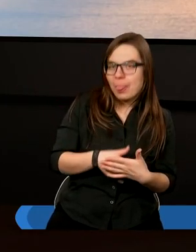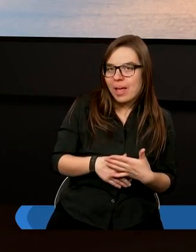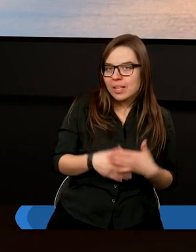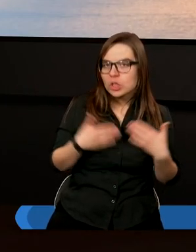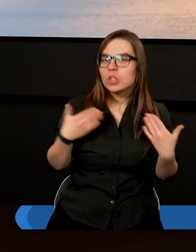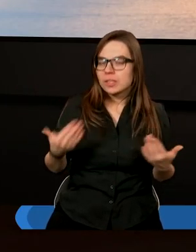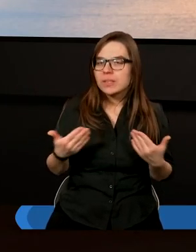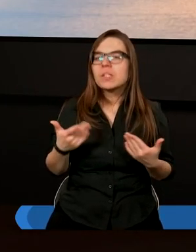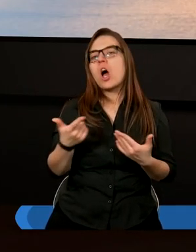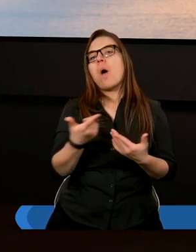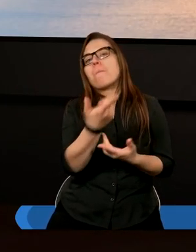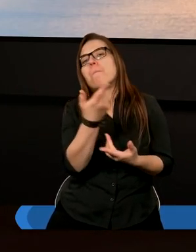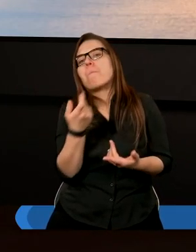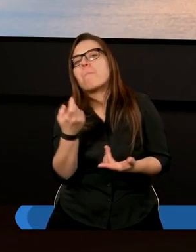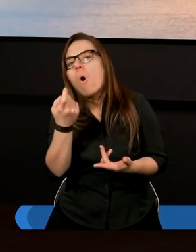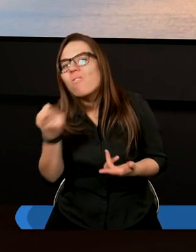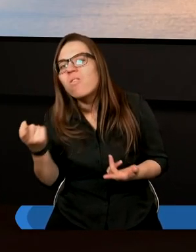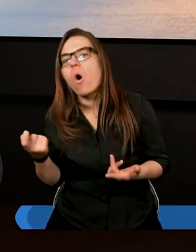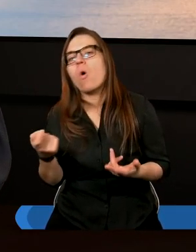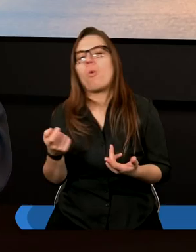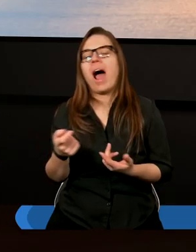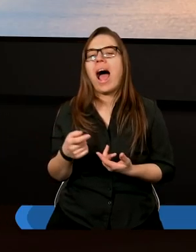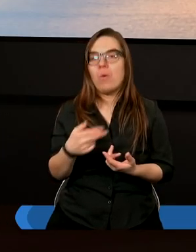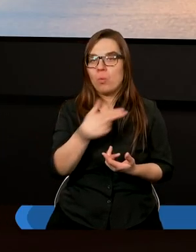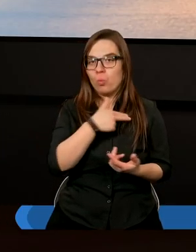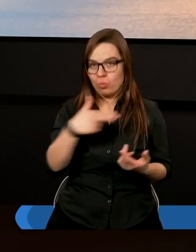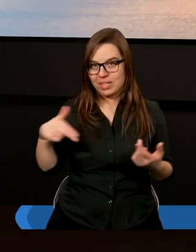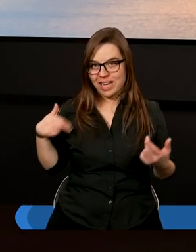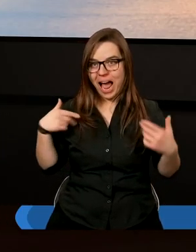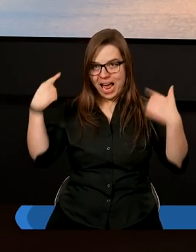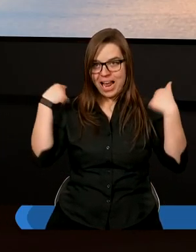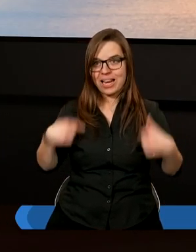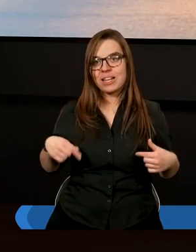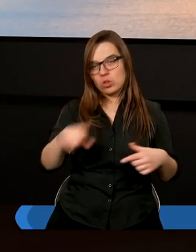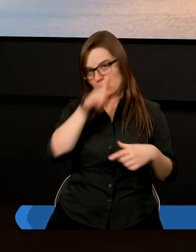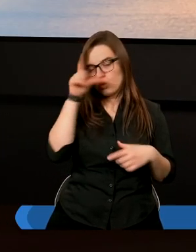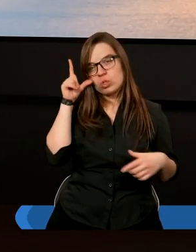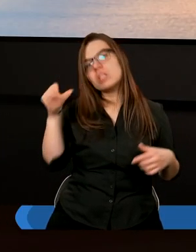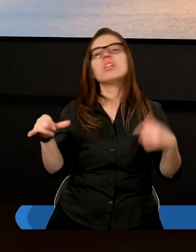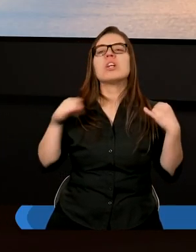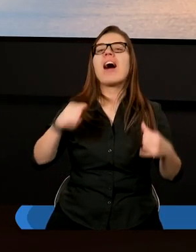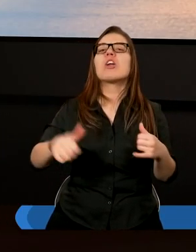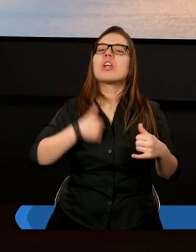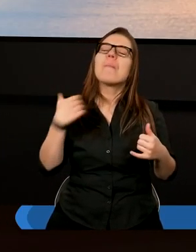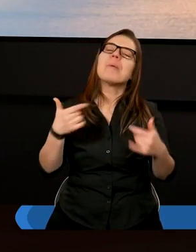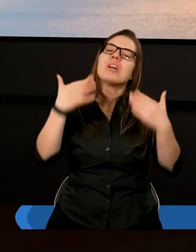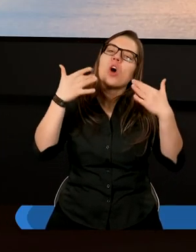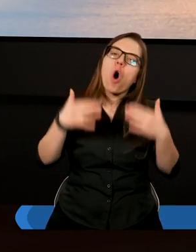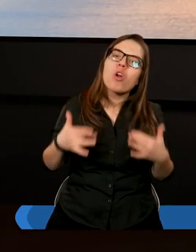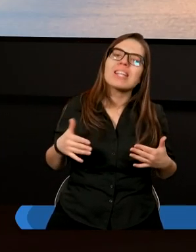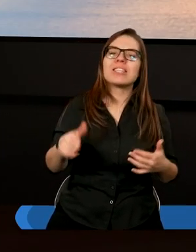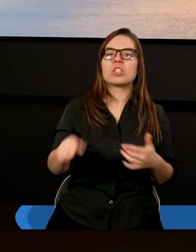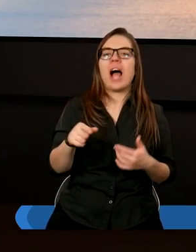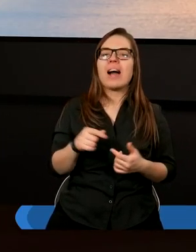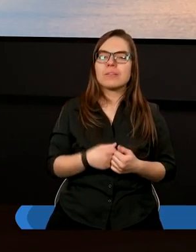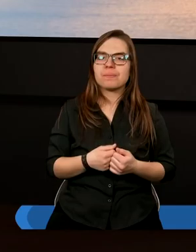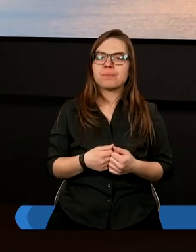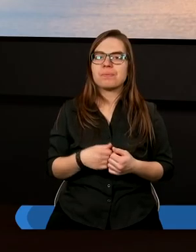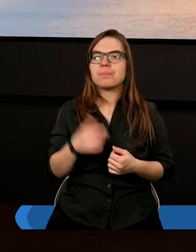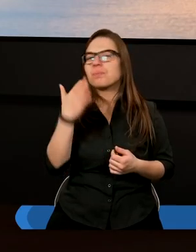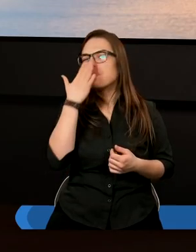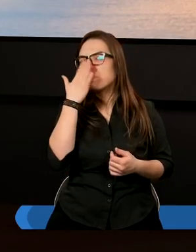powołał, może nawet nie najął, ale powołał jako szafarzy, będzie rozliczał. Jakie słowa wtedy